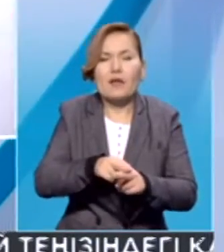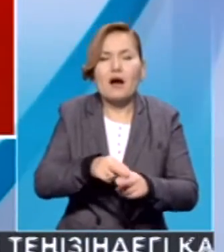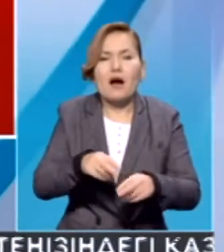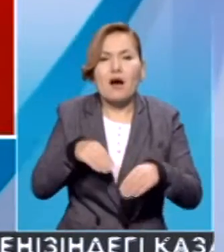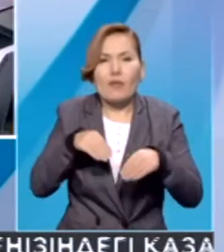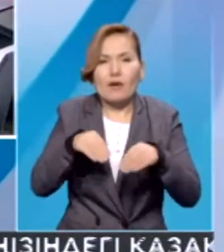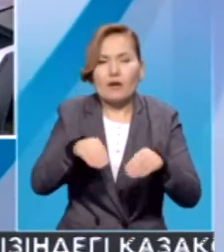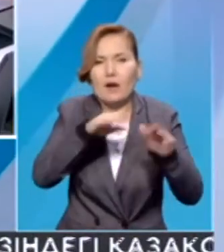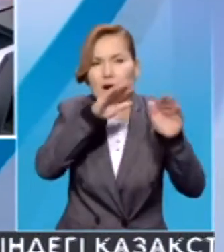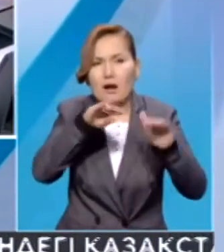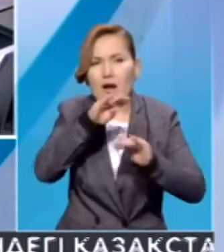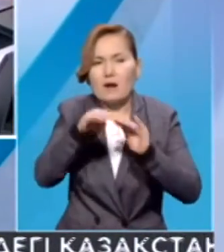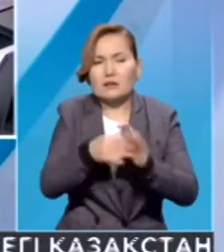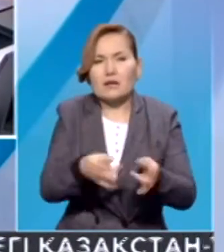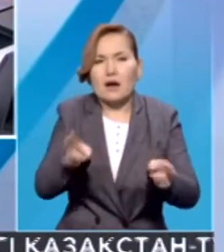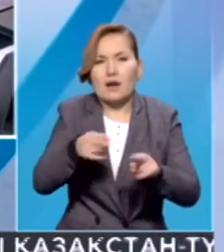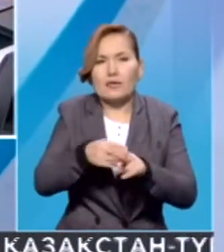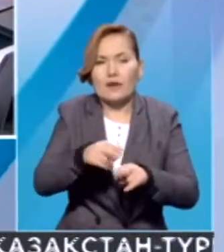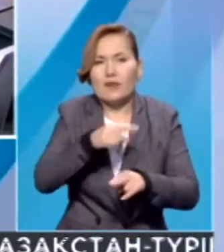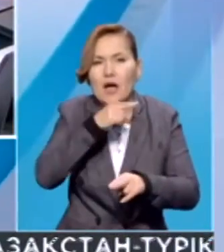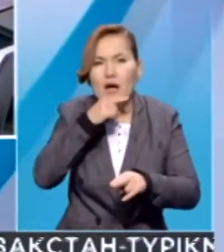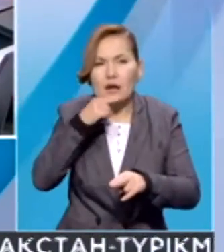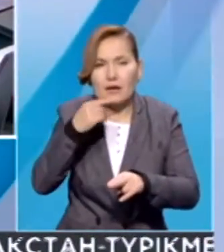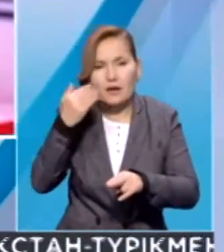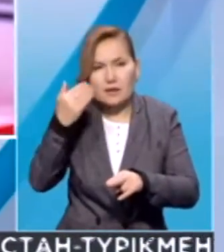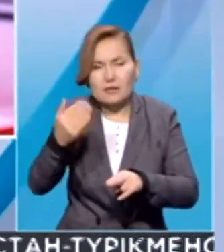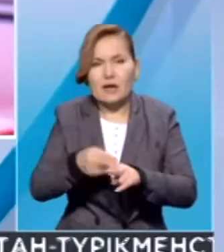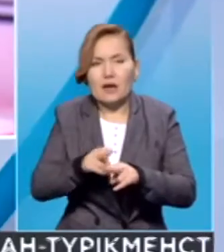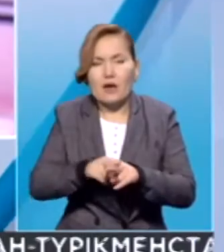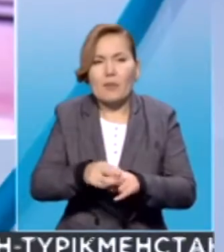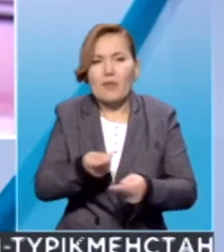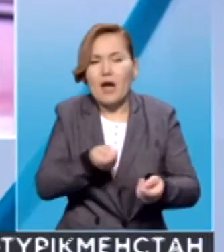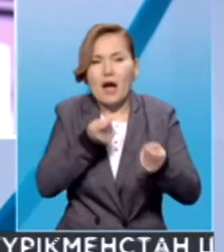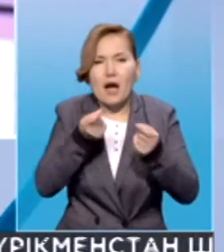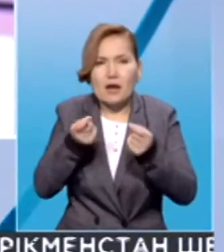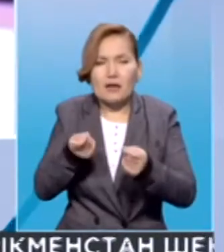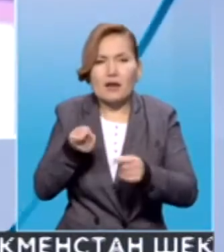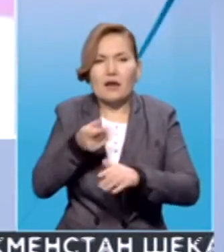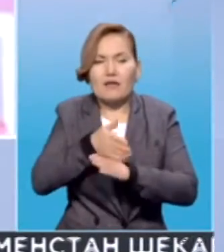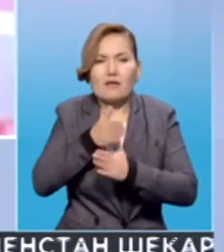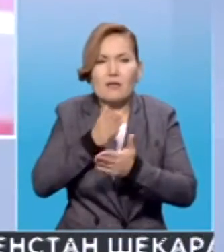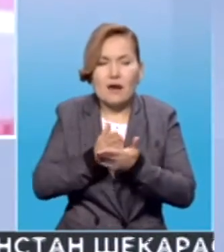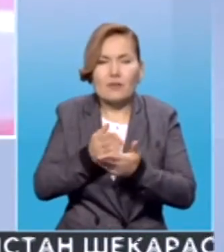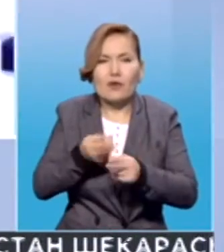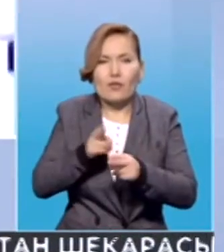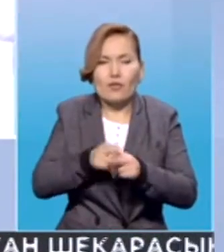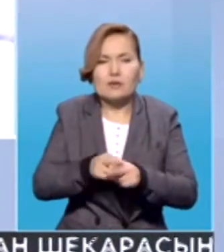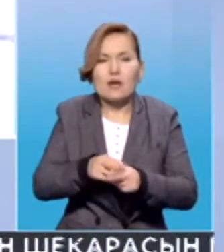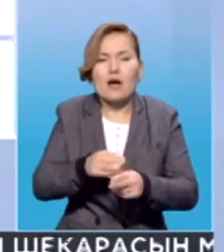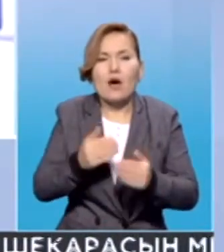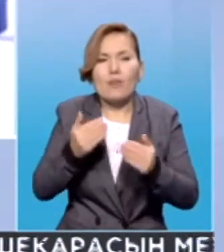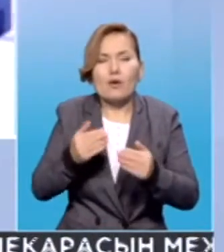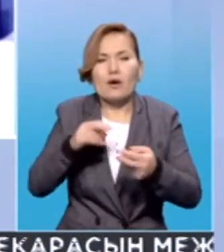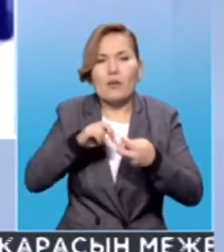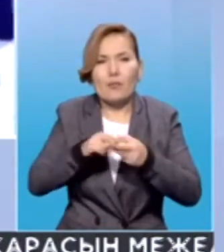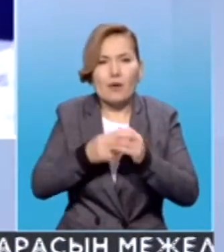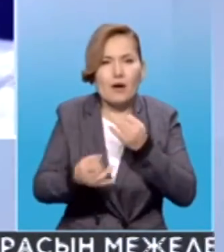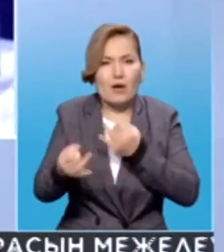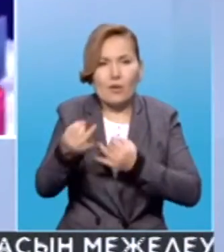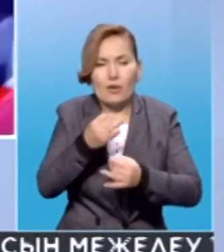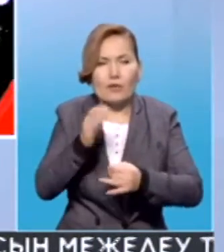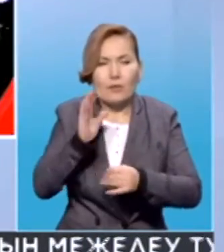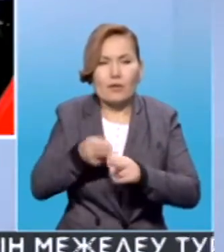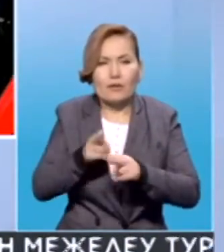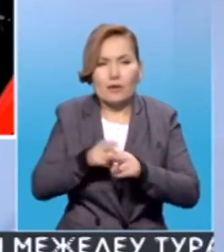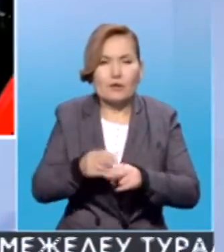Астық экспорты құлдырап барады. Ресей басты бәсекелеске айналды. Саладағы дәрменсіздігіміздің себебі неде? Бүгін ашық алаңда осы тақырып талқыланады.